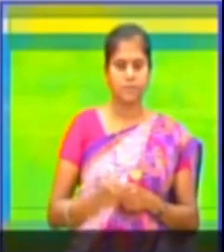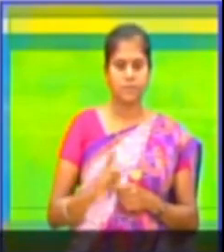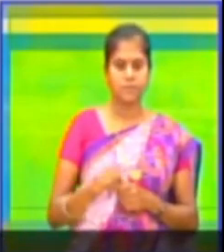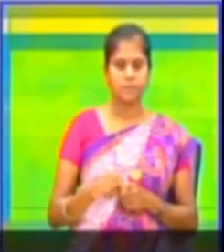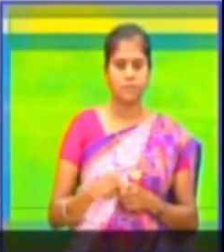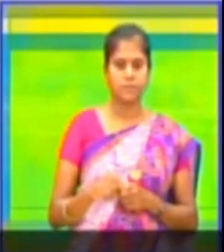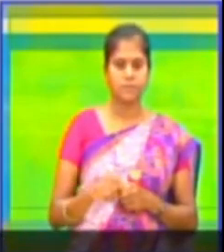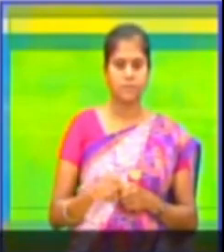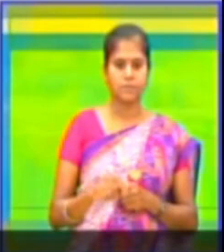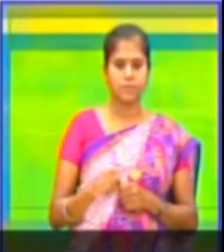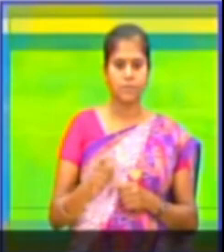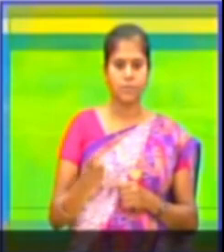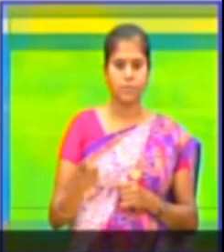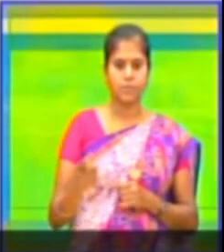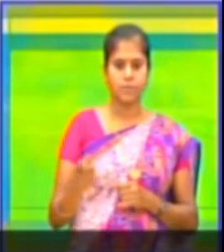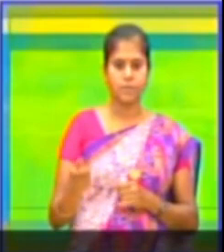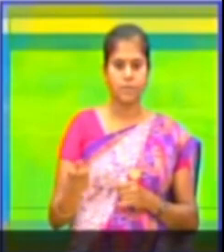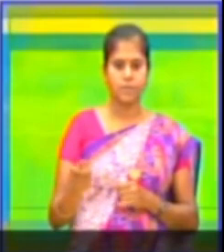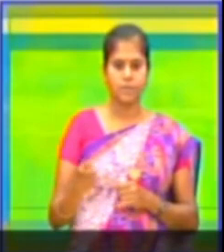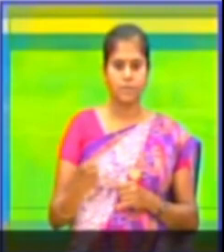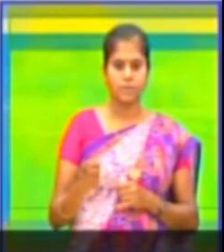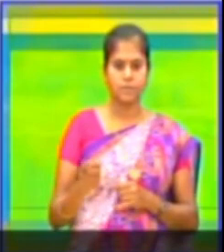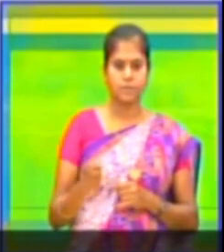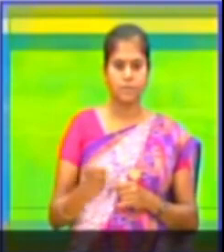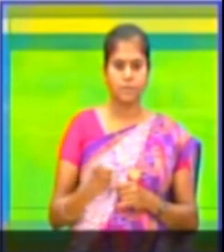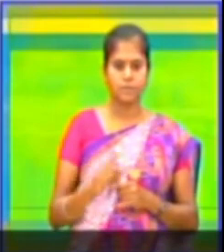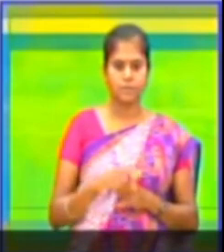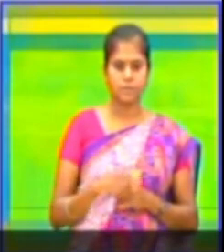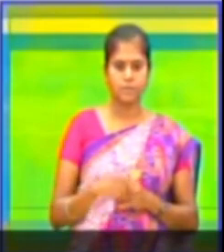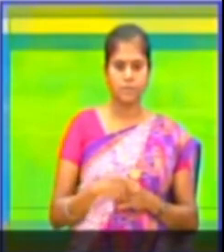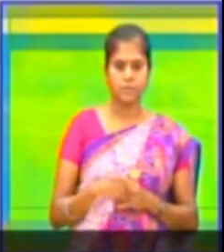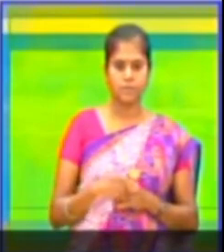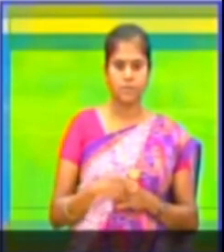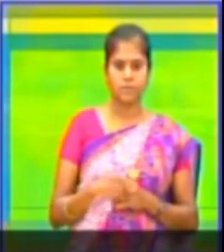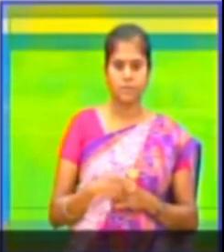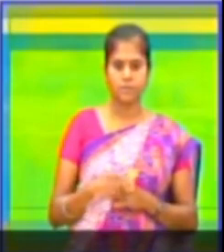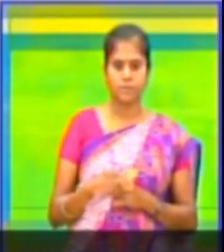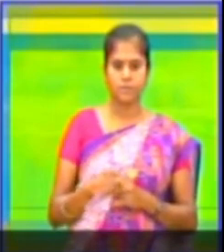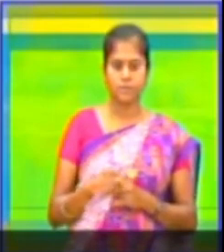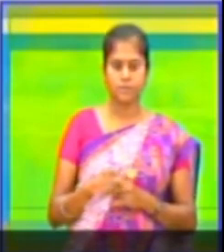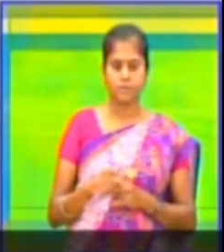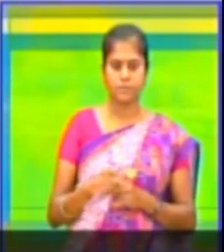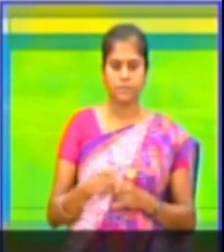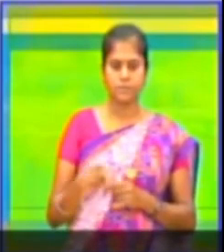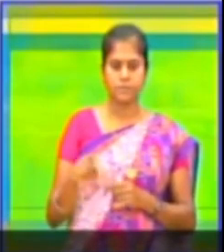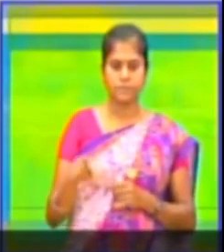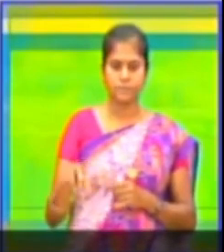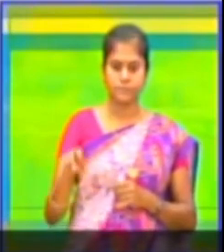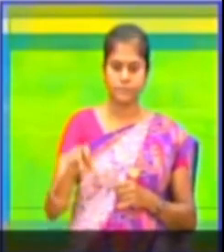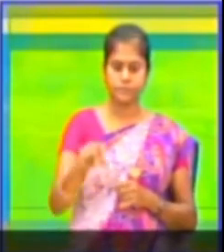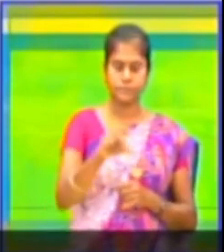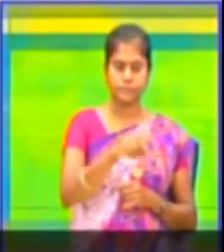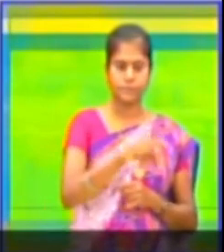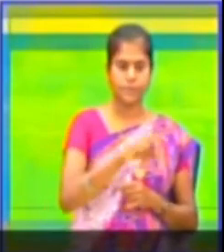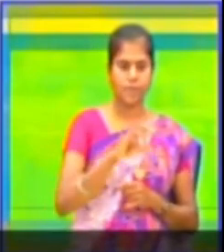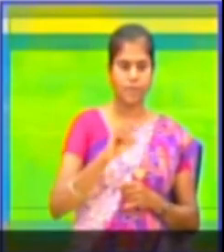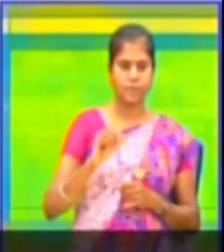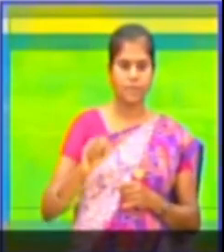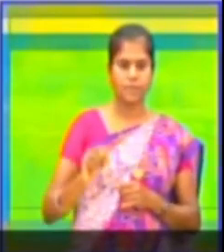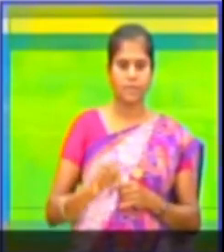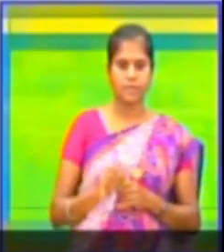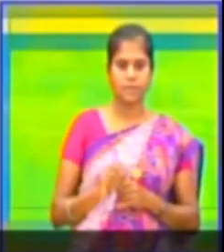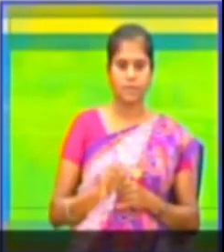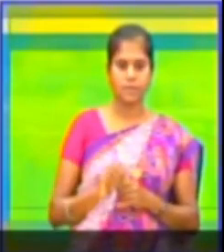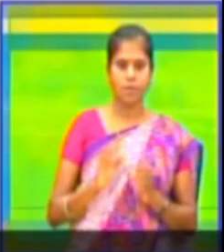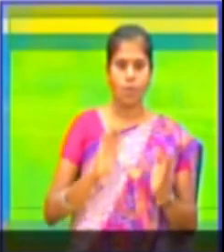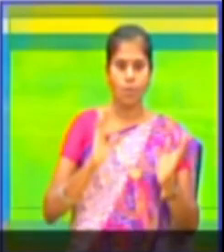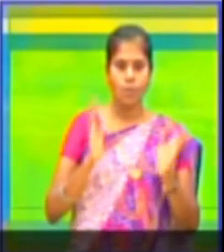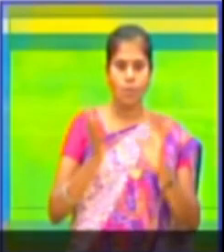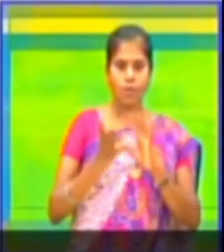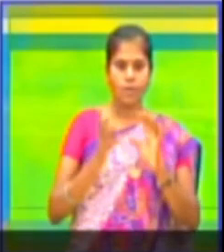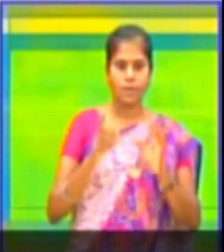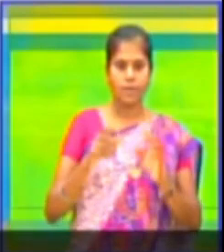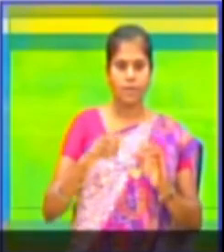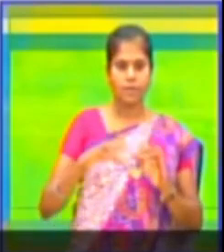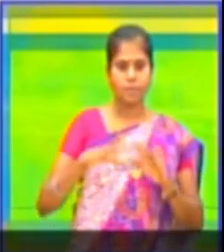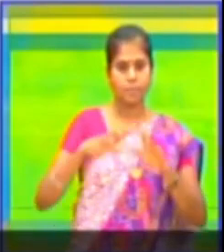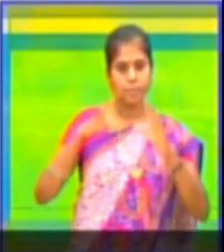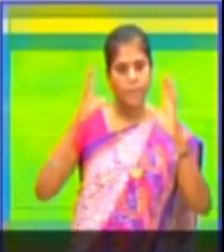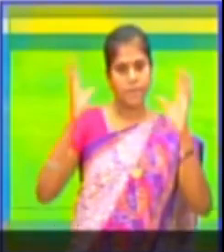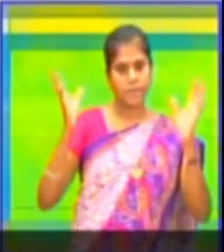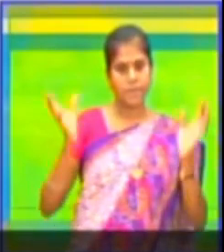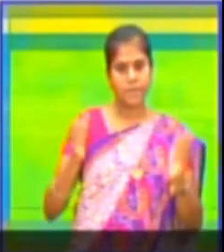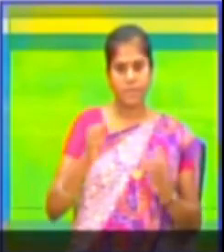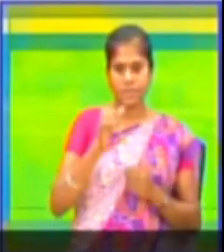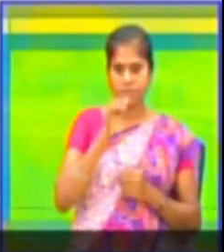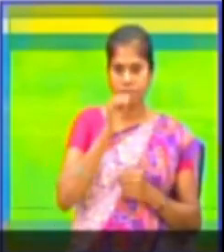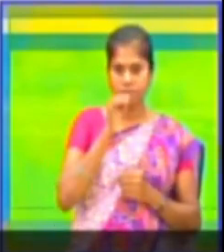ஏரி, சுப்பீரியர் ஏரி, எரை ஏரி, ஹியூரோன்ஸ் ஏரி. உலகினுடைய மிகப்பெரிய நன்னீர் ஏரியாக